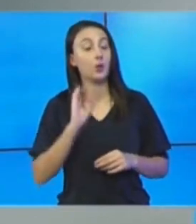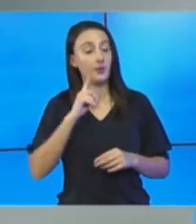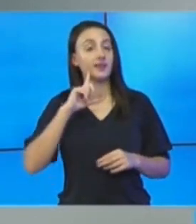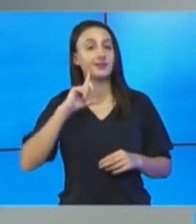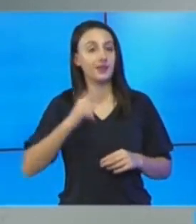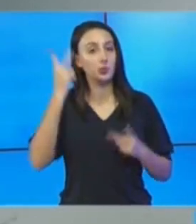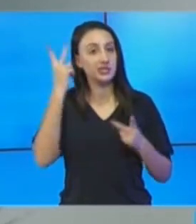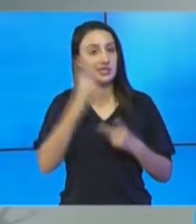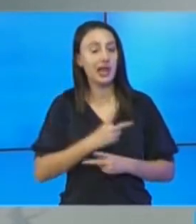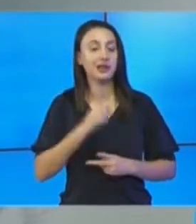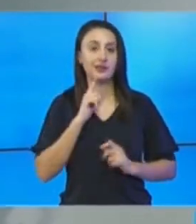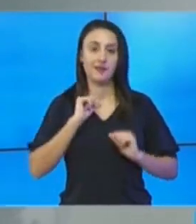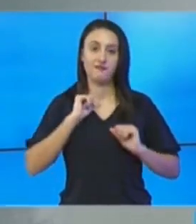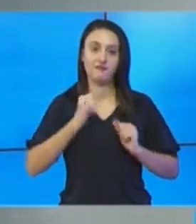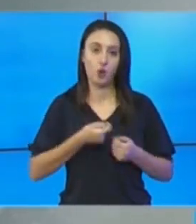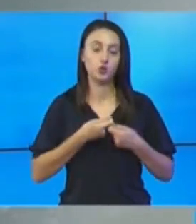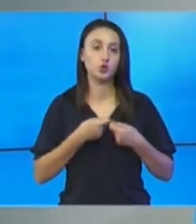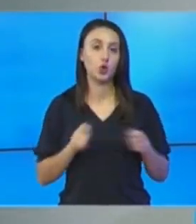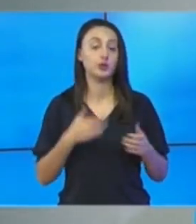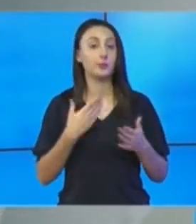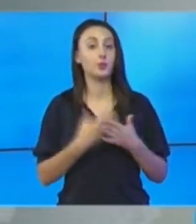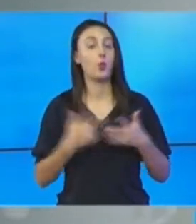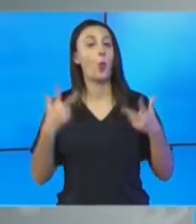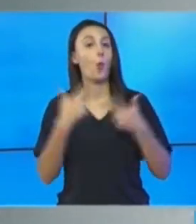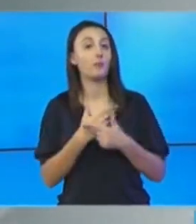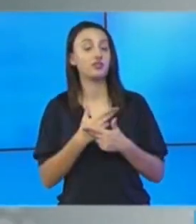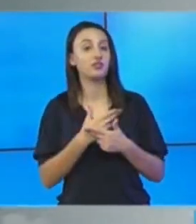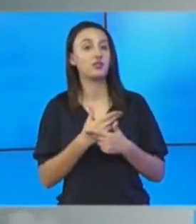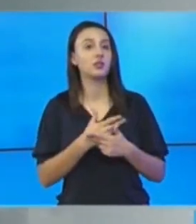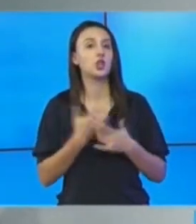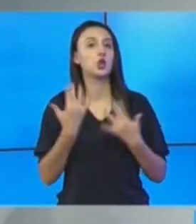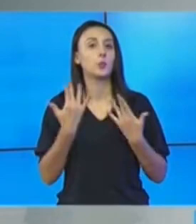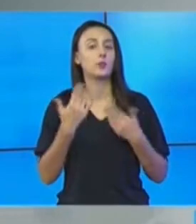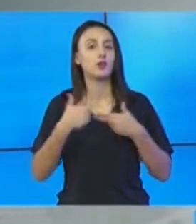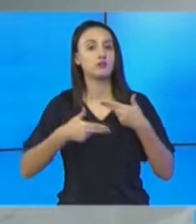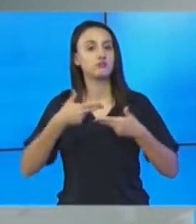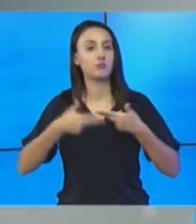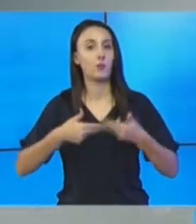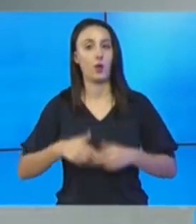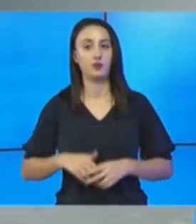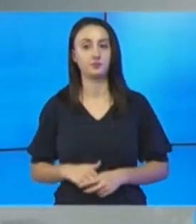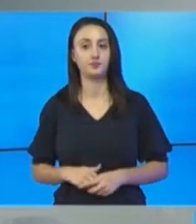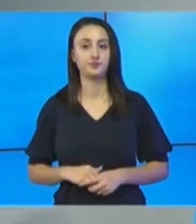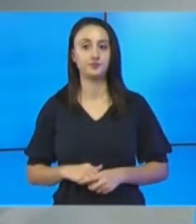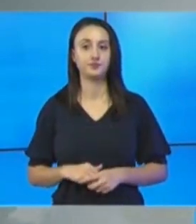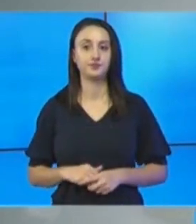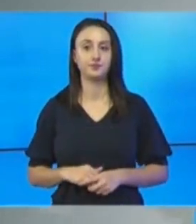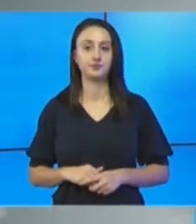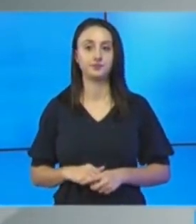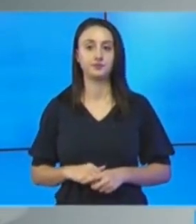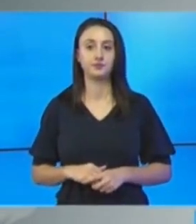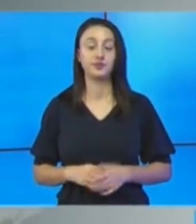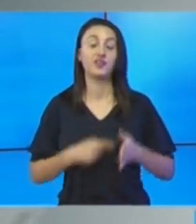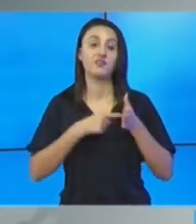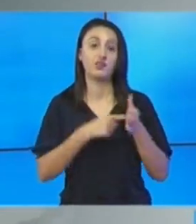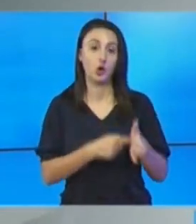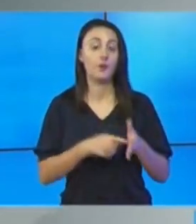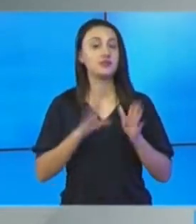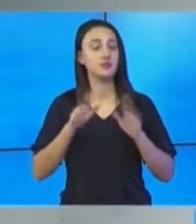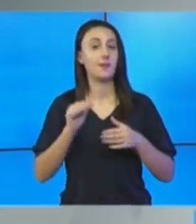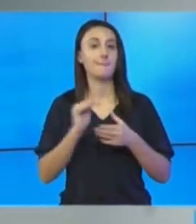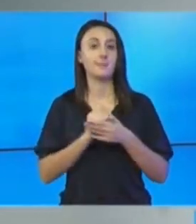trebuie să înțeleagă că depunem toate eforturile pentru a limita, pe cât posibil, răspândirea coronavirusului în țara noastră. Vă recomandăm așadar